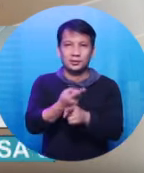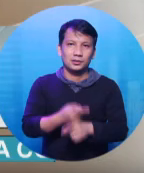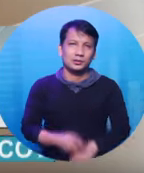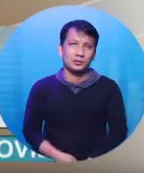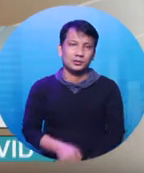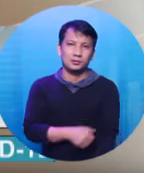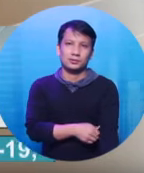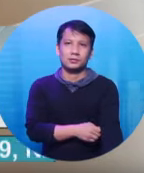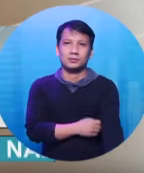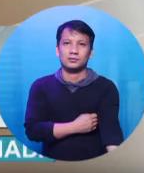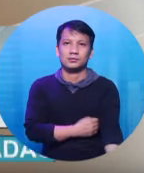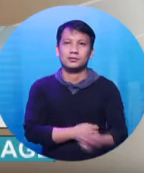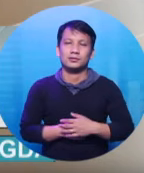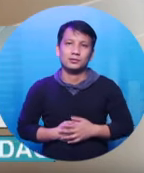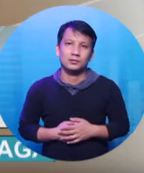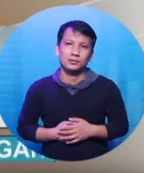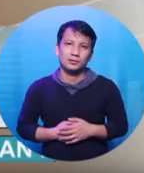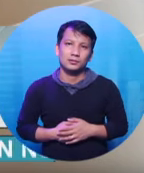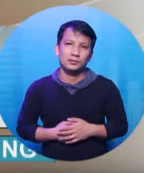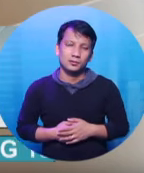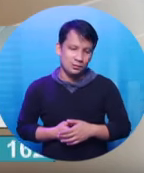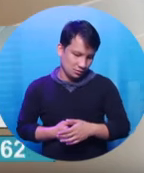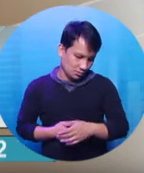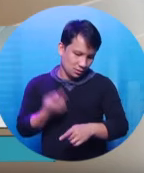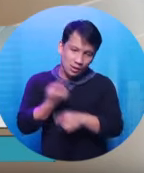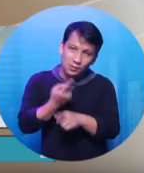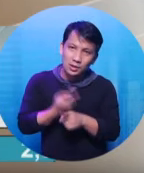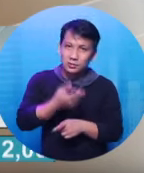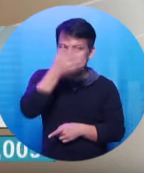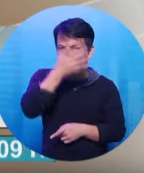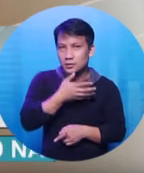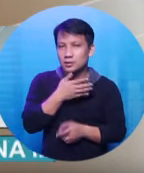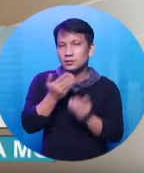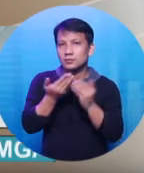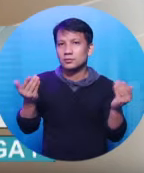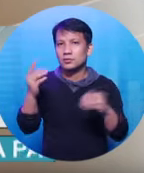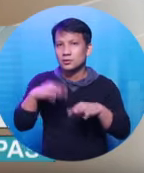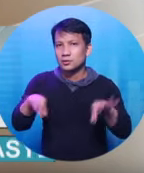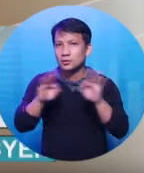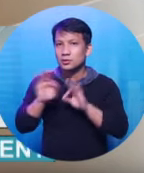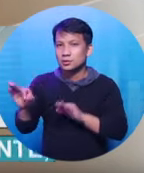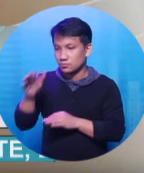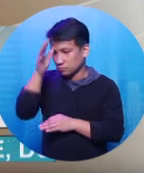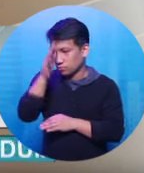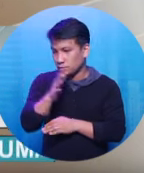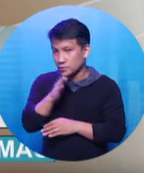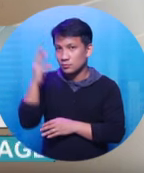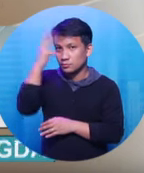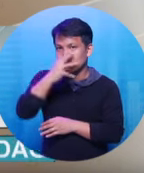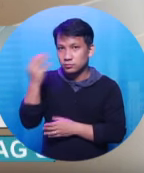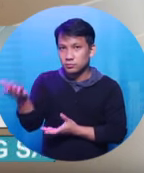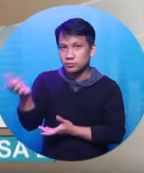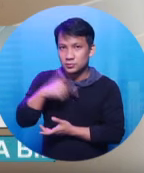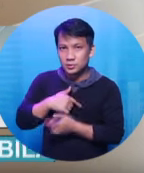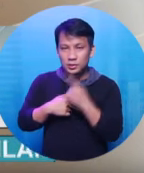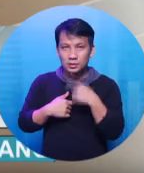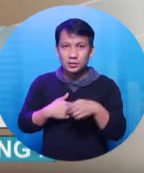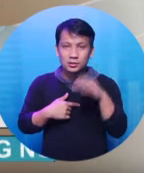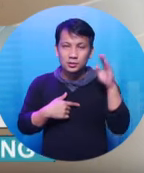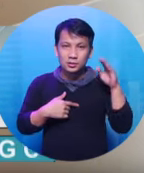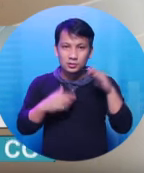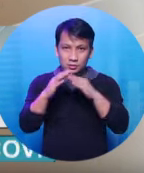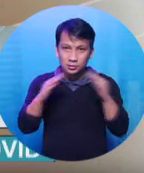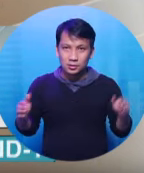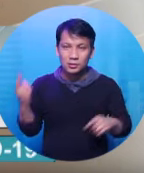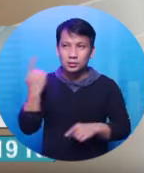po yung nakatakot. Yun po lang naisip ko sir eh. Yun ang nakatakot kung yung magulang ninyo nag-alala, halimbawa nakatira sa ibang bahay itong si